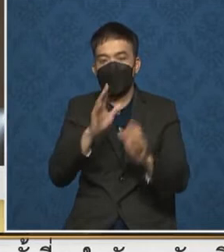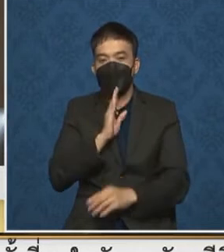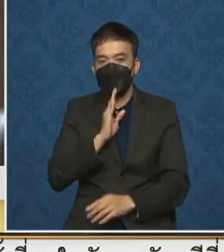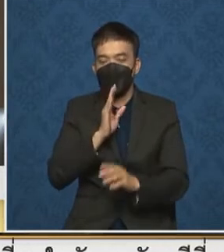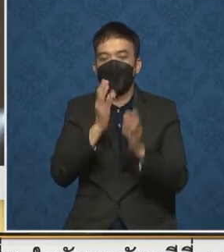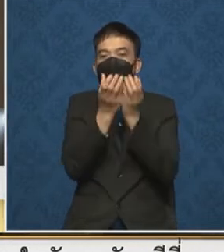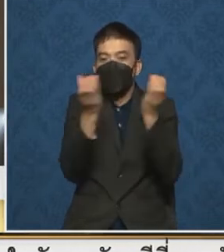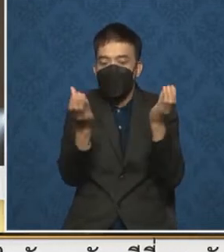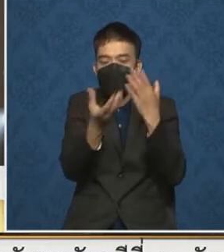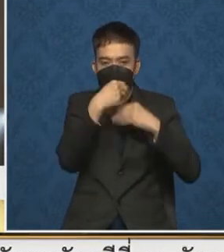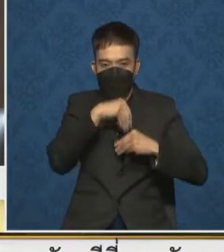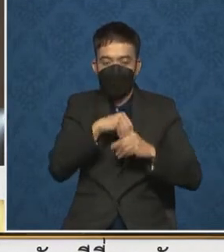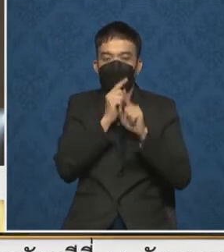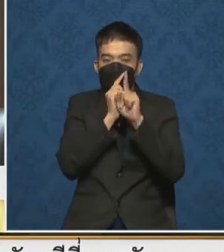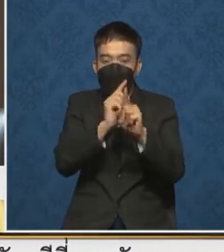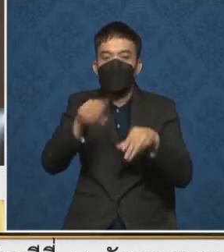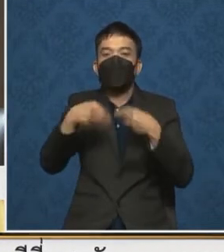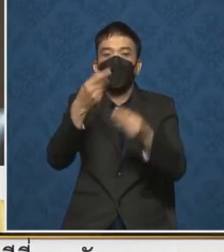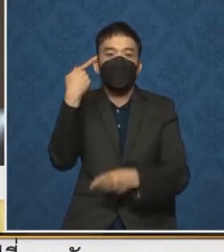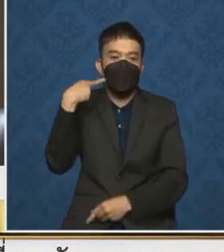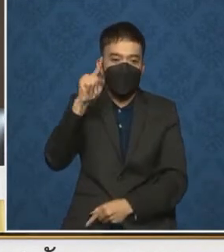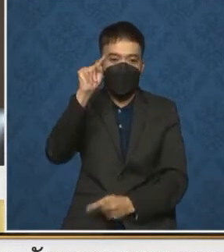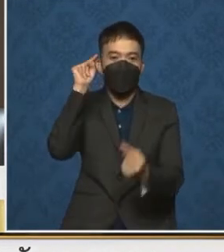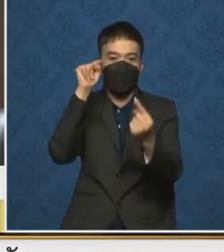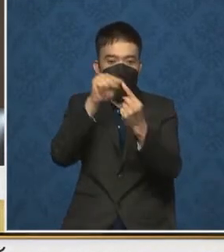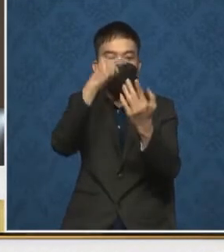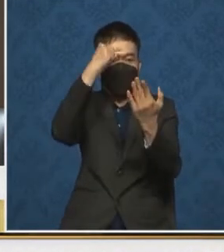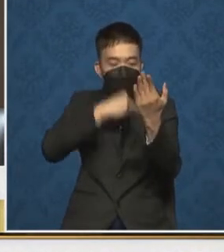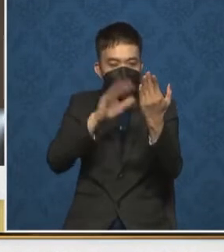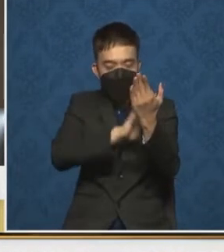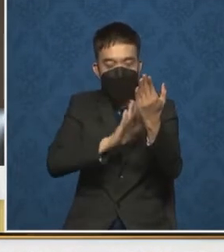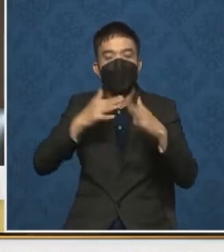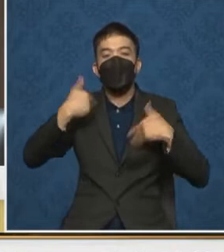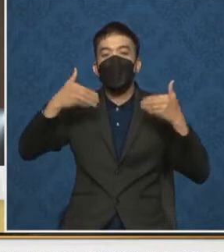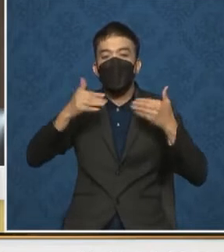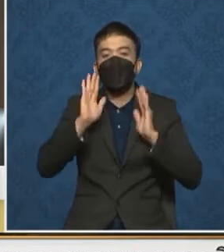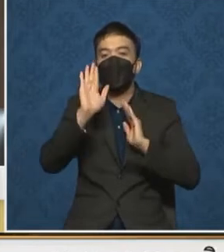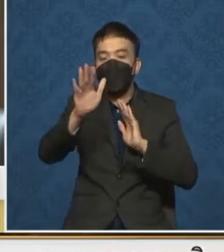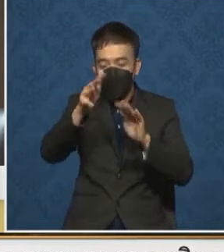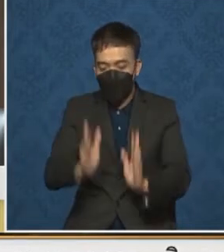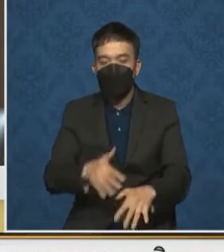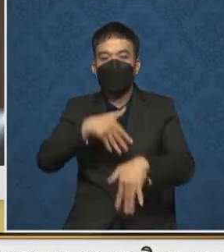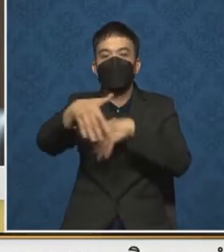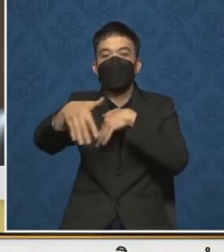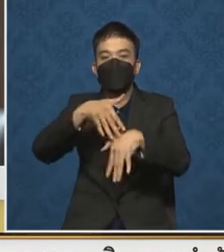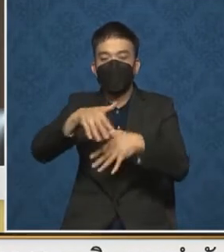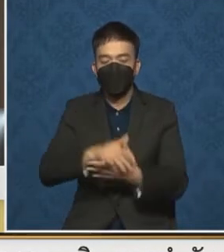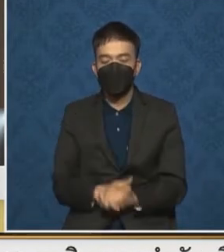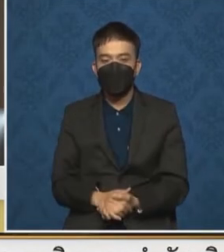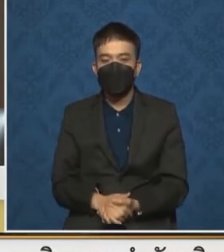รมเพื่อประโยชนส่นรวมของประเทศชาติและความผาสุขของประชาชนทำไมมาตราศ 3